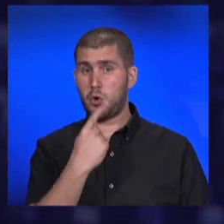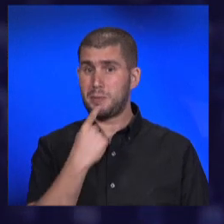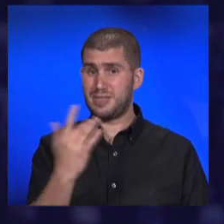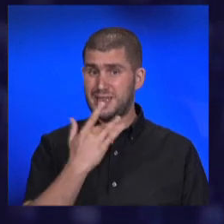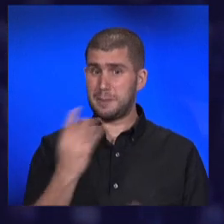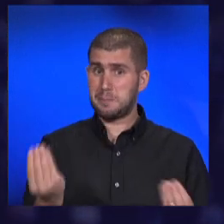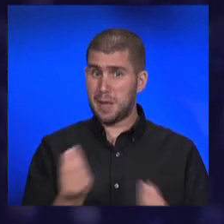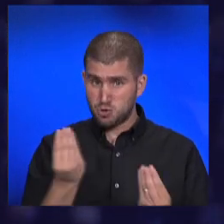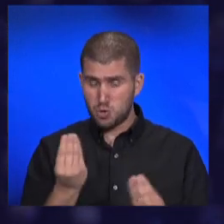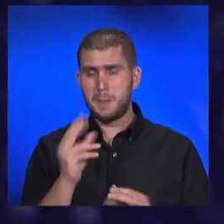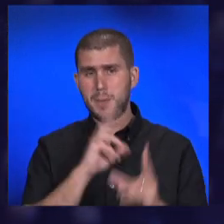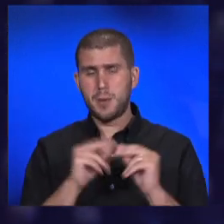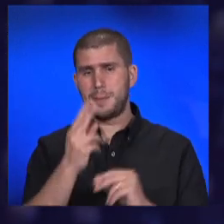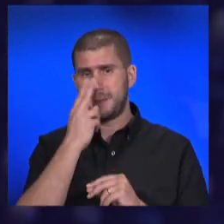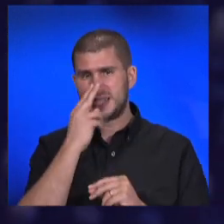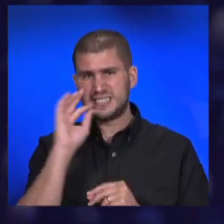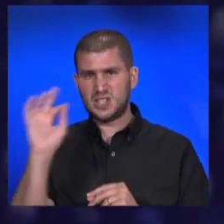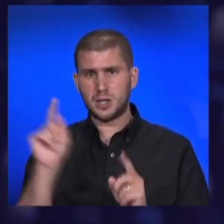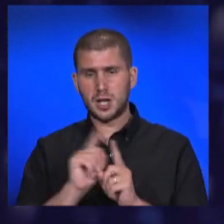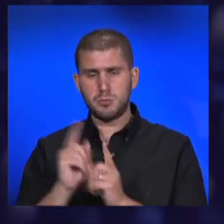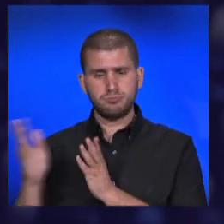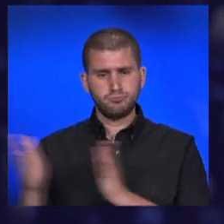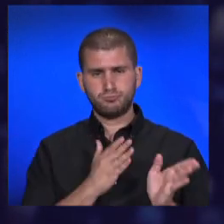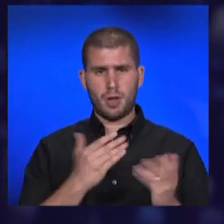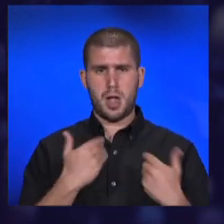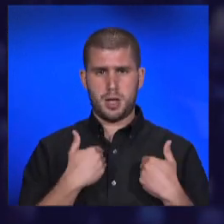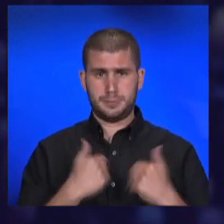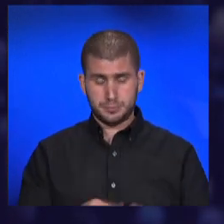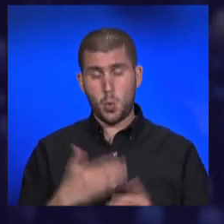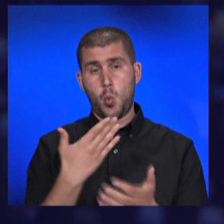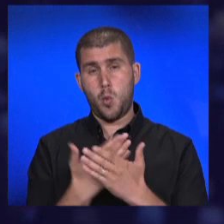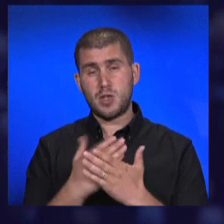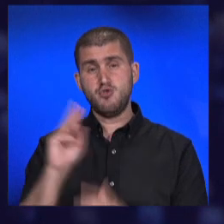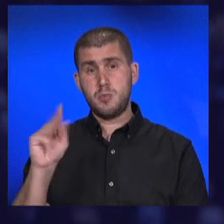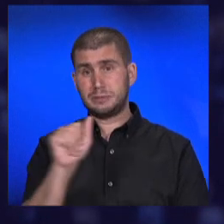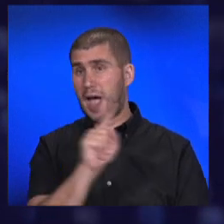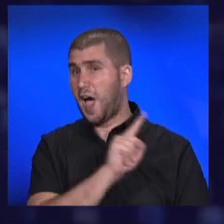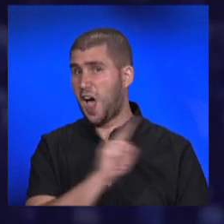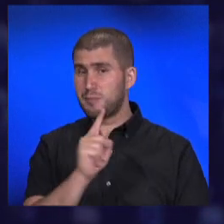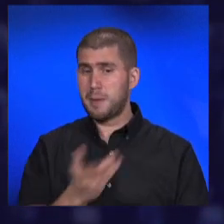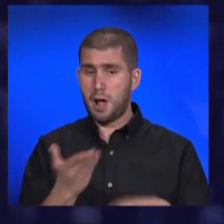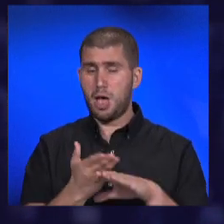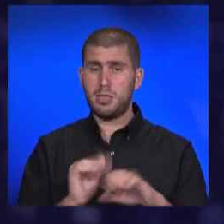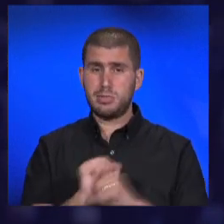מה, מדובר בניסיון שלו להסיט את האש ממנו. עובדה שאייזנברג מעולם לא העלה טענה